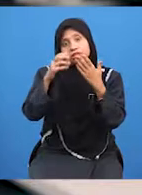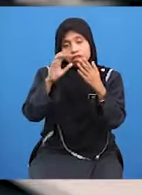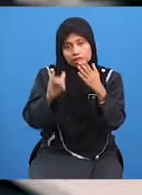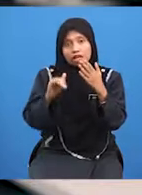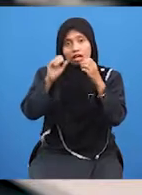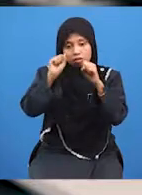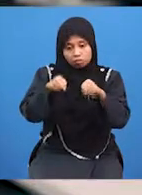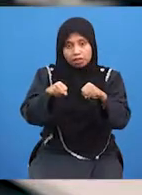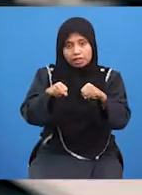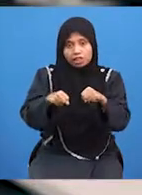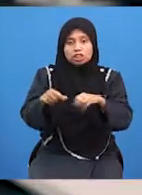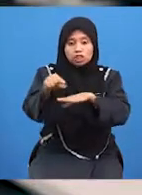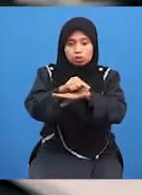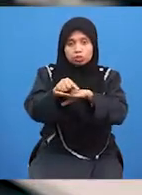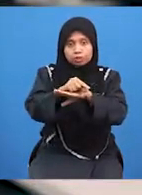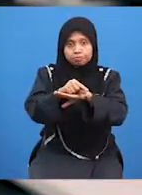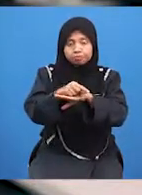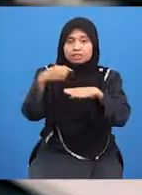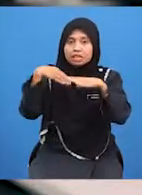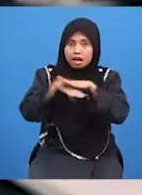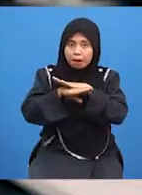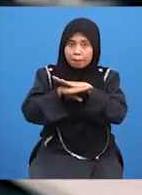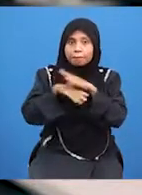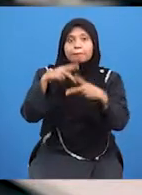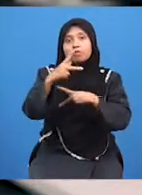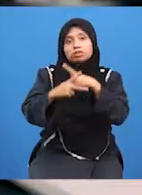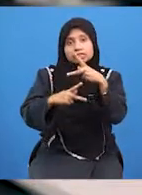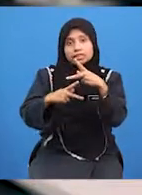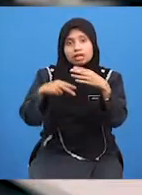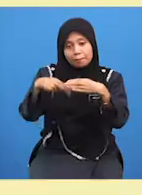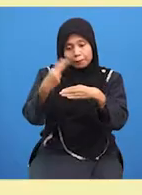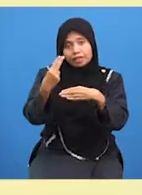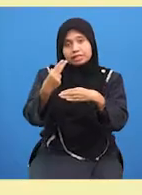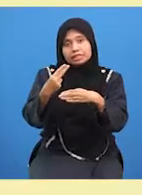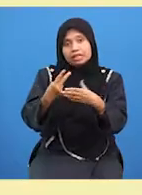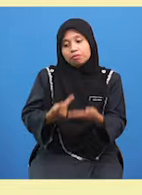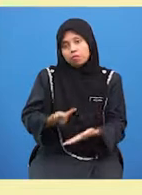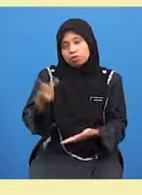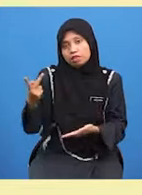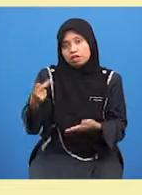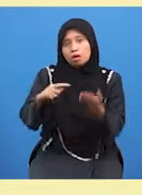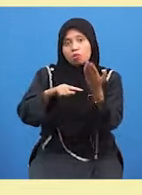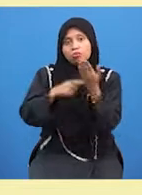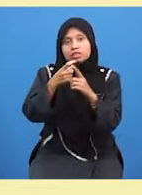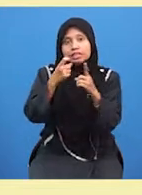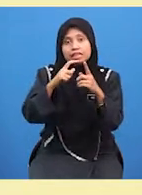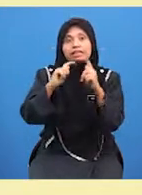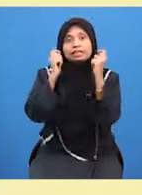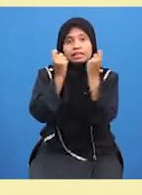boleh diaplikasikan dalam proses penghasilan produk. Bermula dari tingkatan